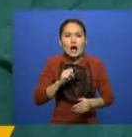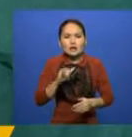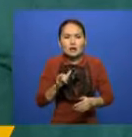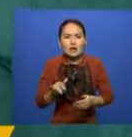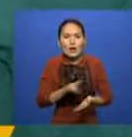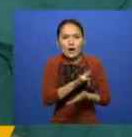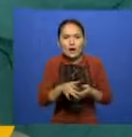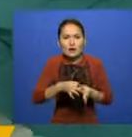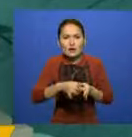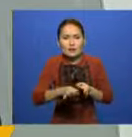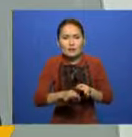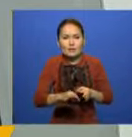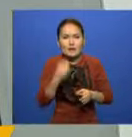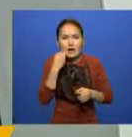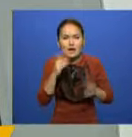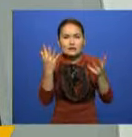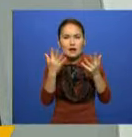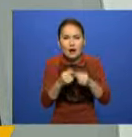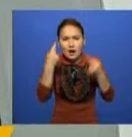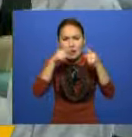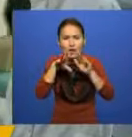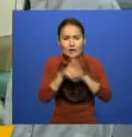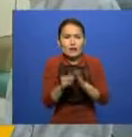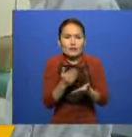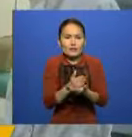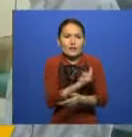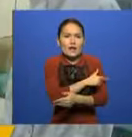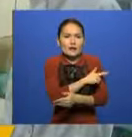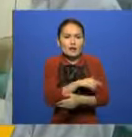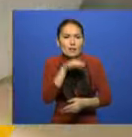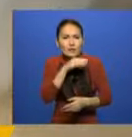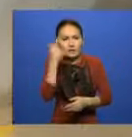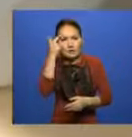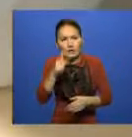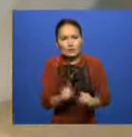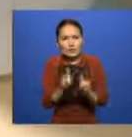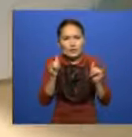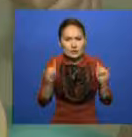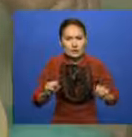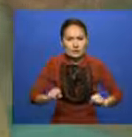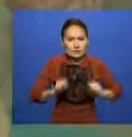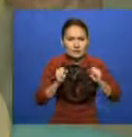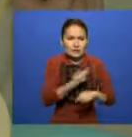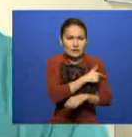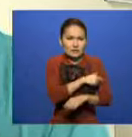мамандары соңғы шыққан аппараттарға қол жеткізіп, дәрігерлер біліммен қоса біліктілігін шыңдауда.